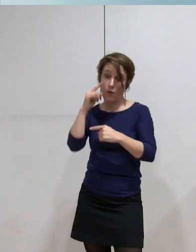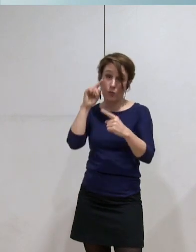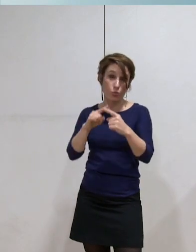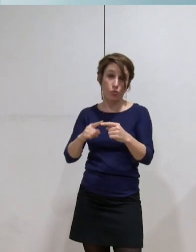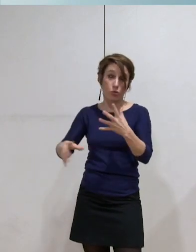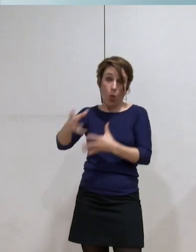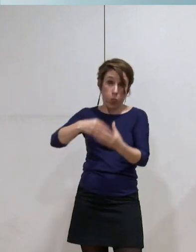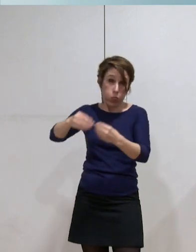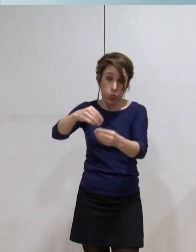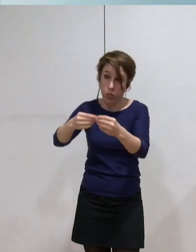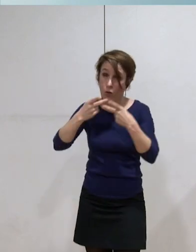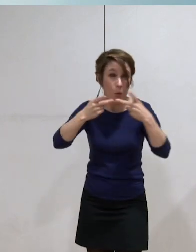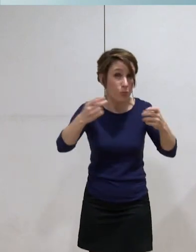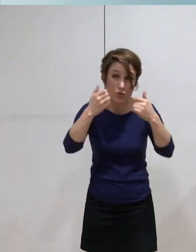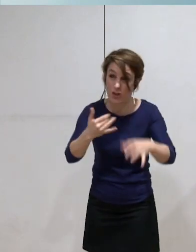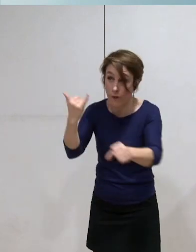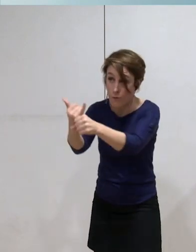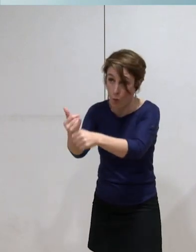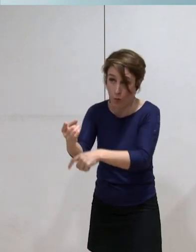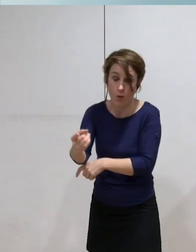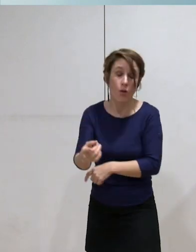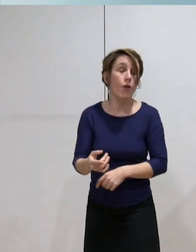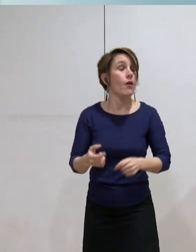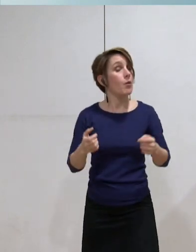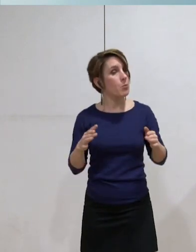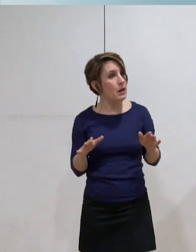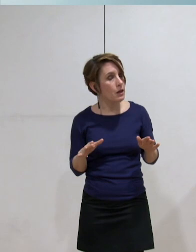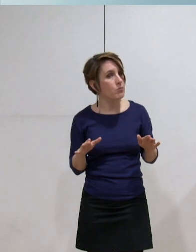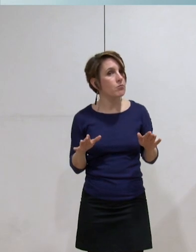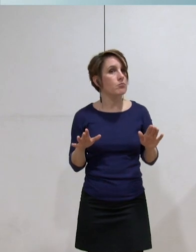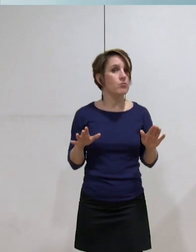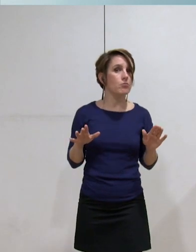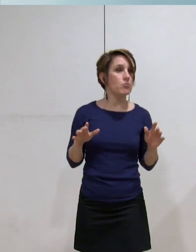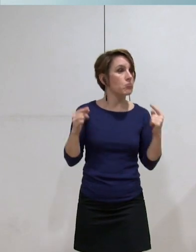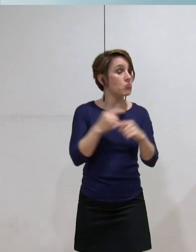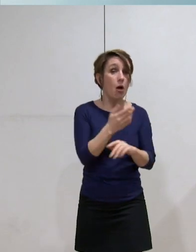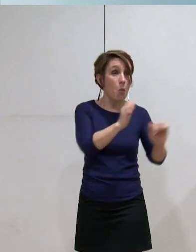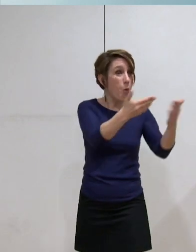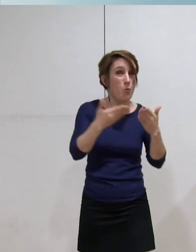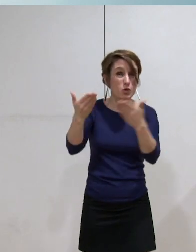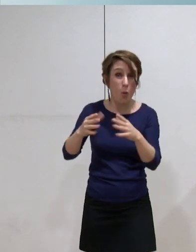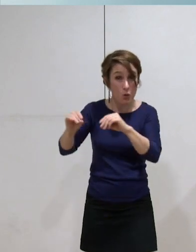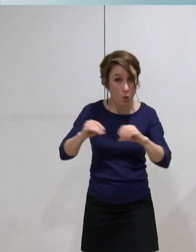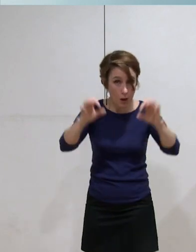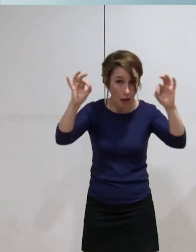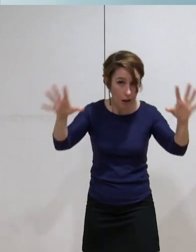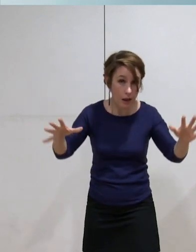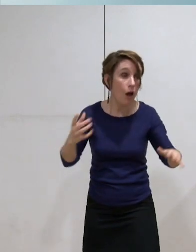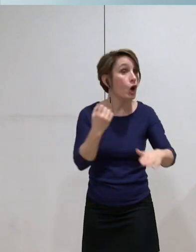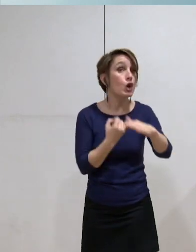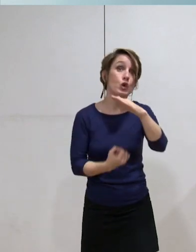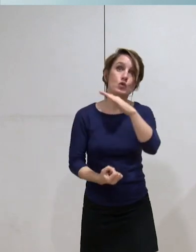des chiffres carrément faux mais par contre nous n'avons pas entendu effectivement de propositions si ce n'est la